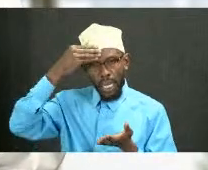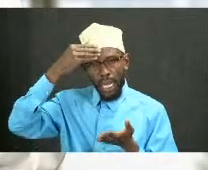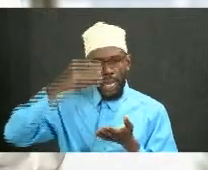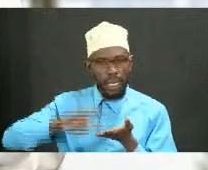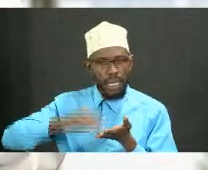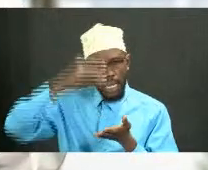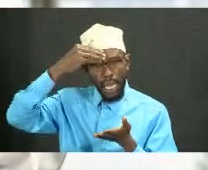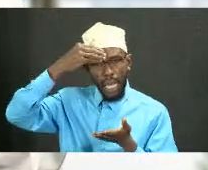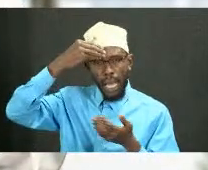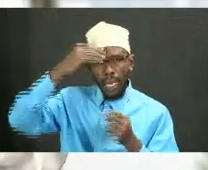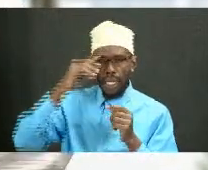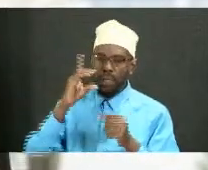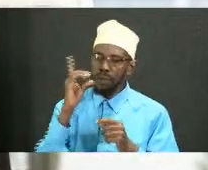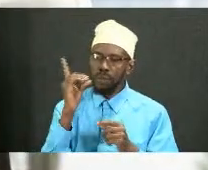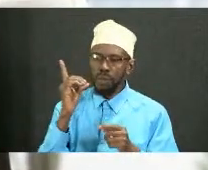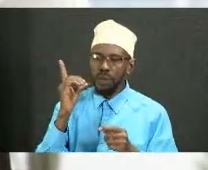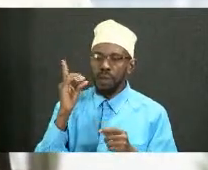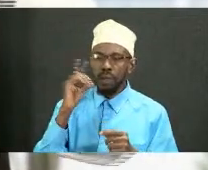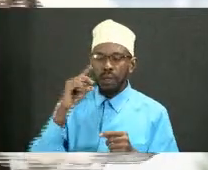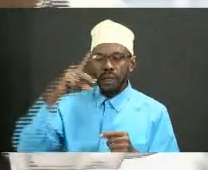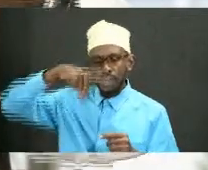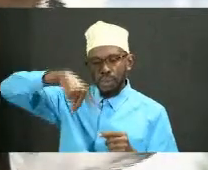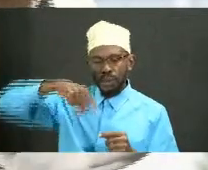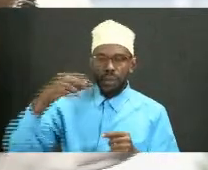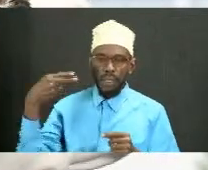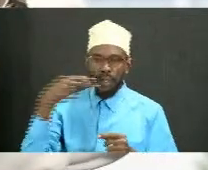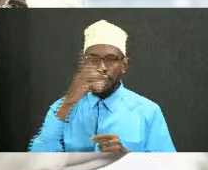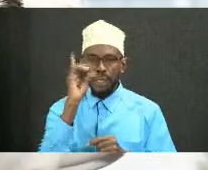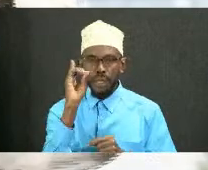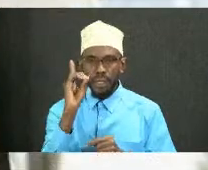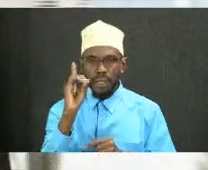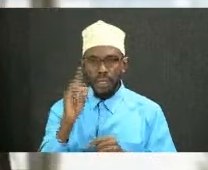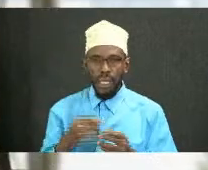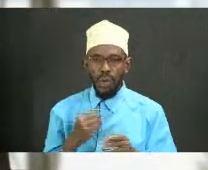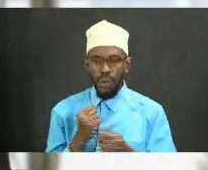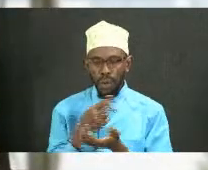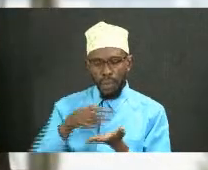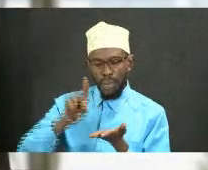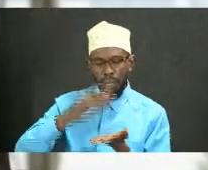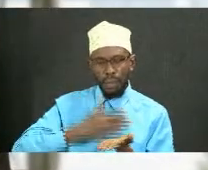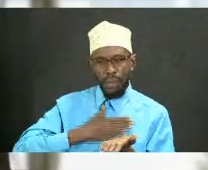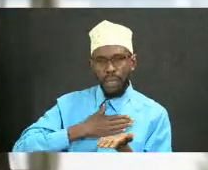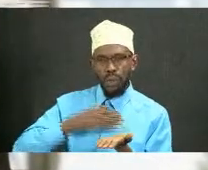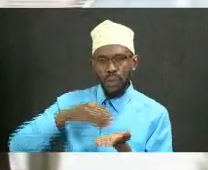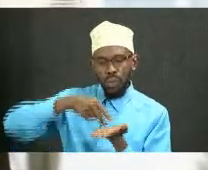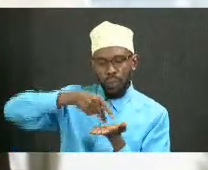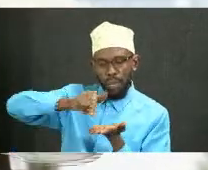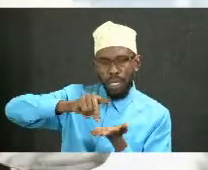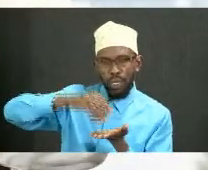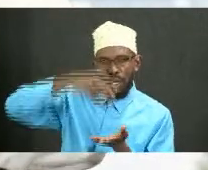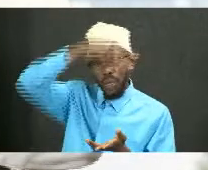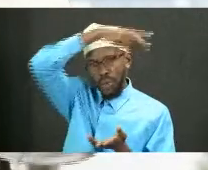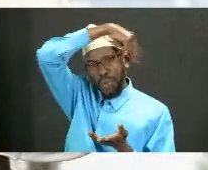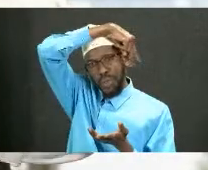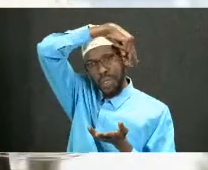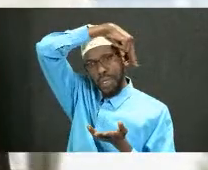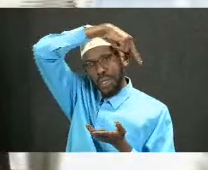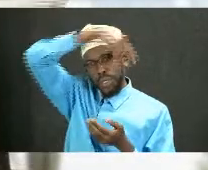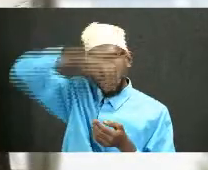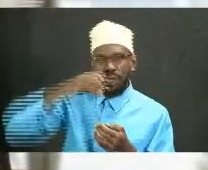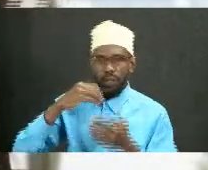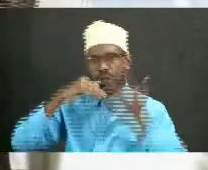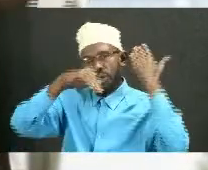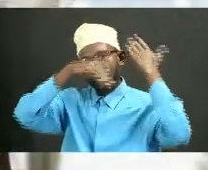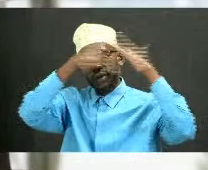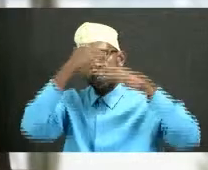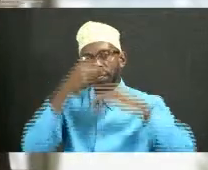masters ama PhD. Kwa hivyo lazima ufikirie vipi nitaweza kujilipia karo ya shule mfano. Vipi nitaweza pengine mimi